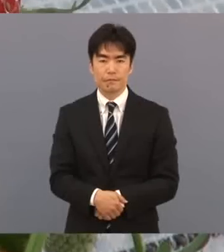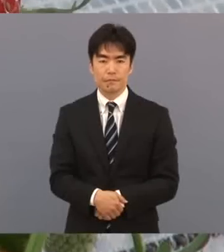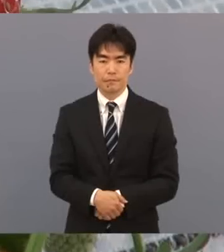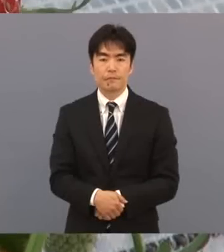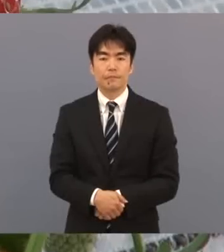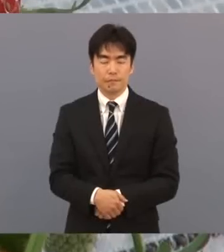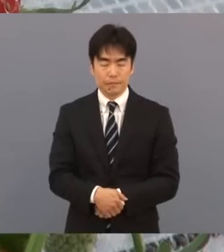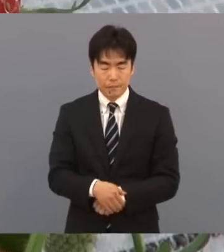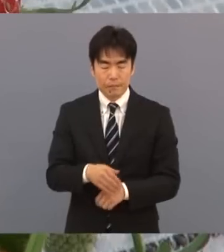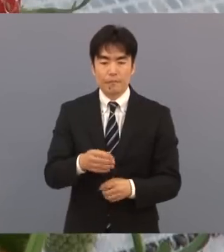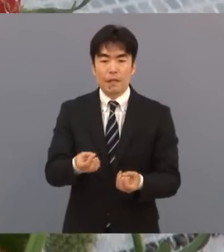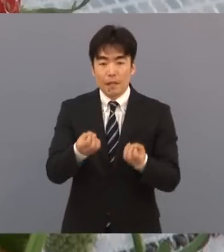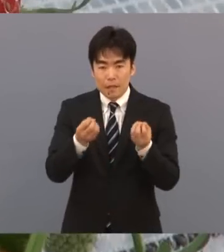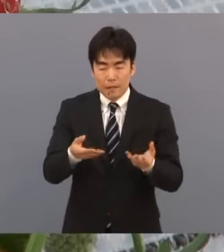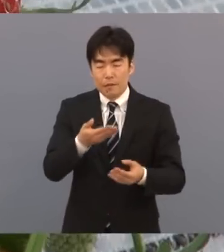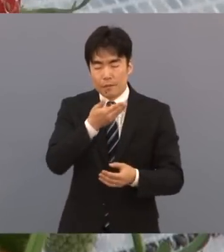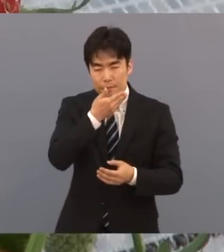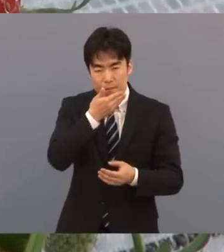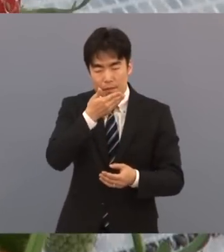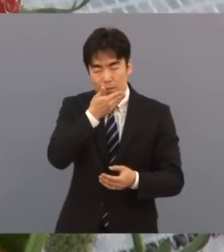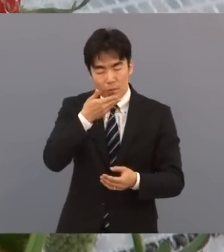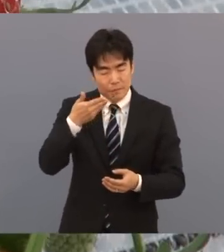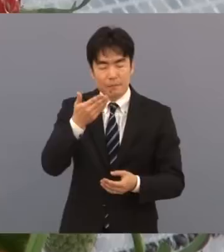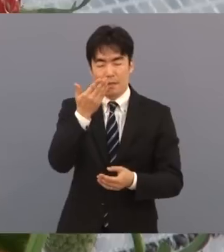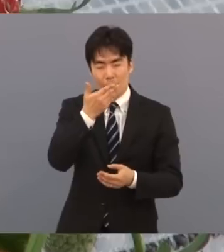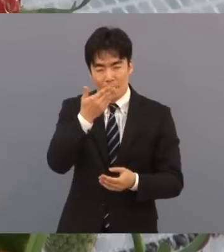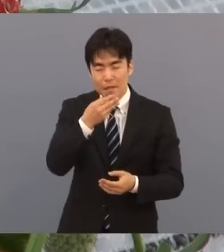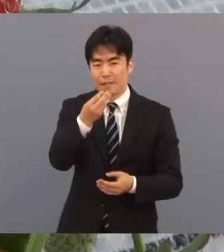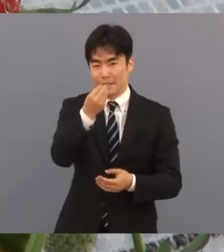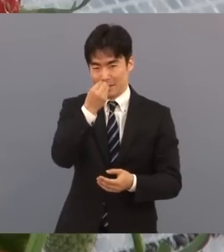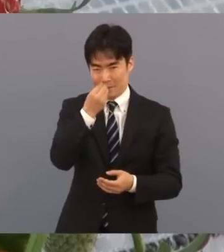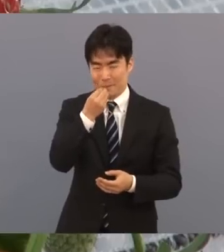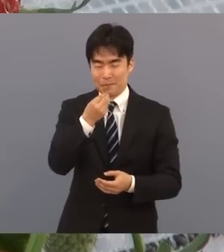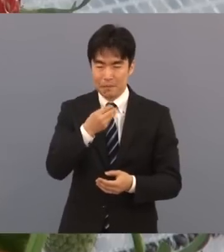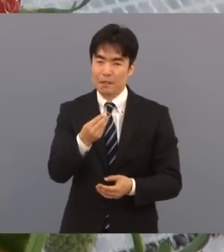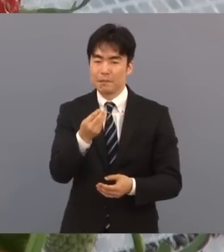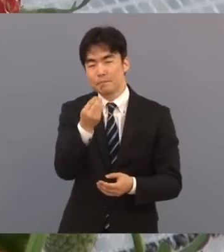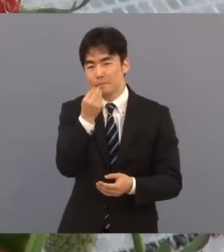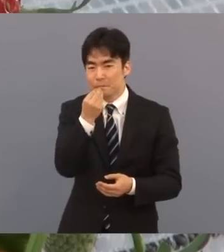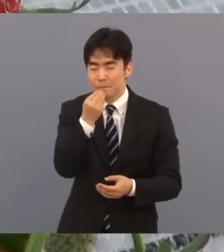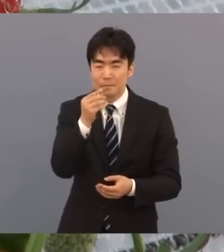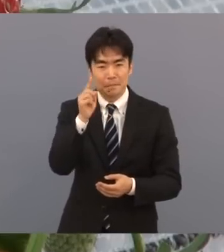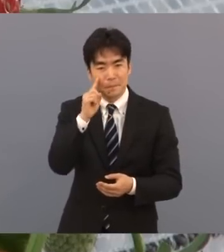採れたての甘いいちご、ぜひこちらで食べてみてはいかがでしょうか。